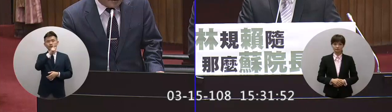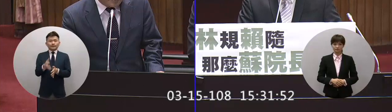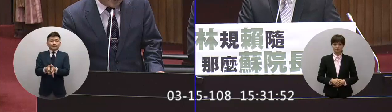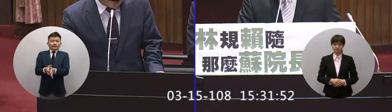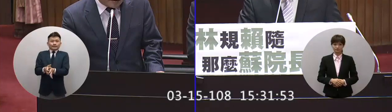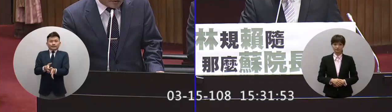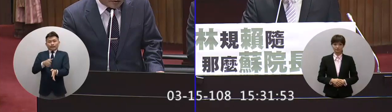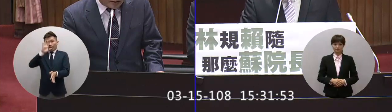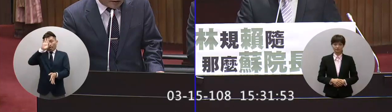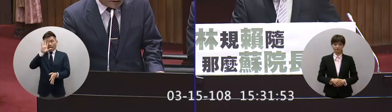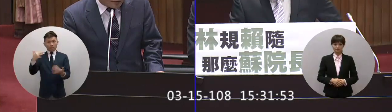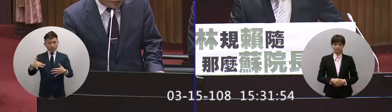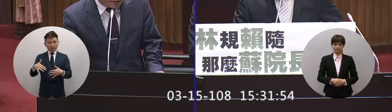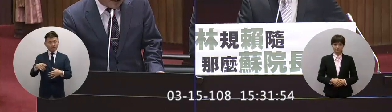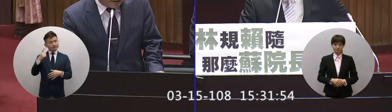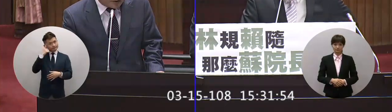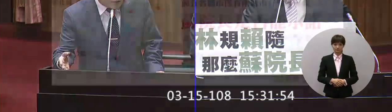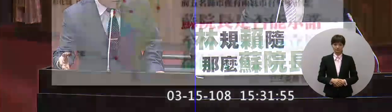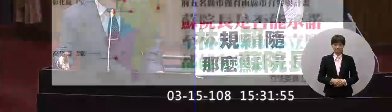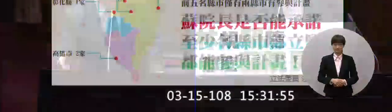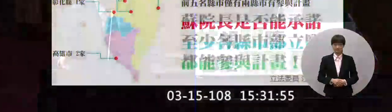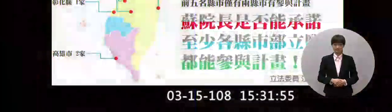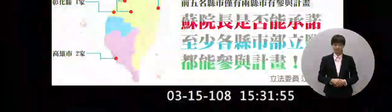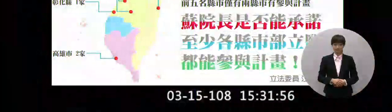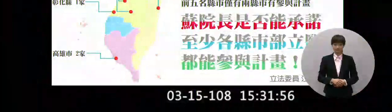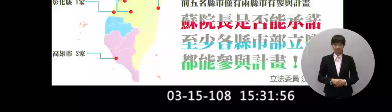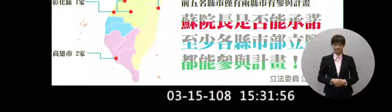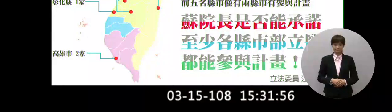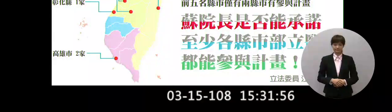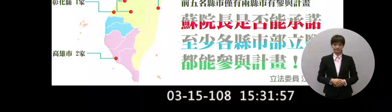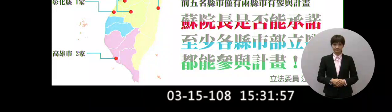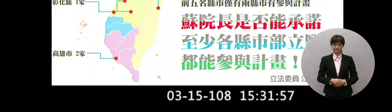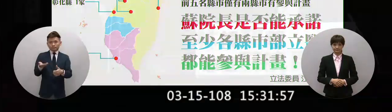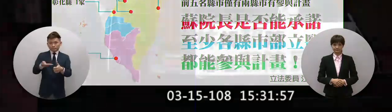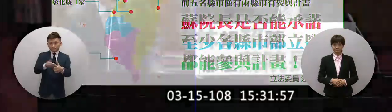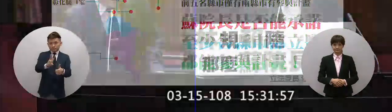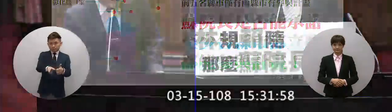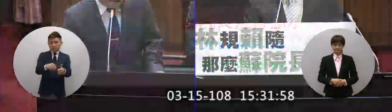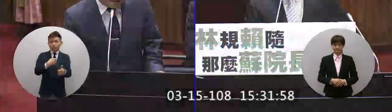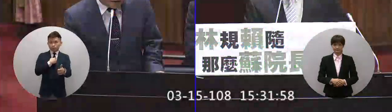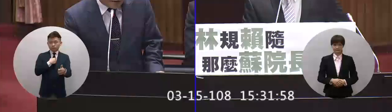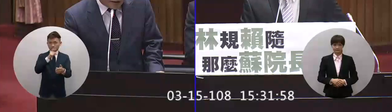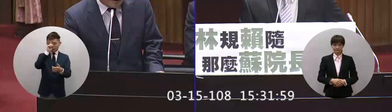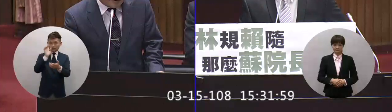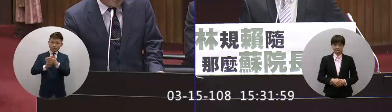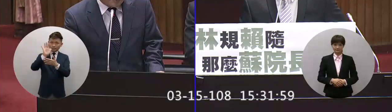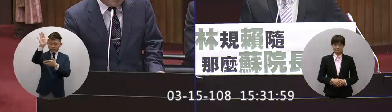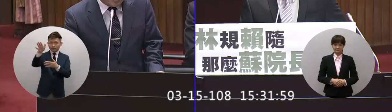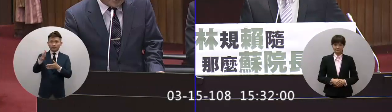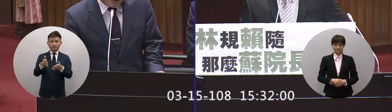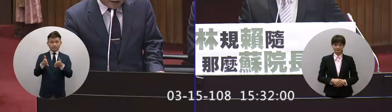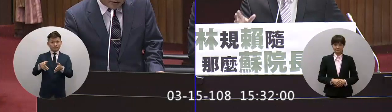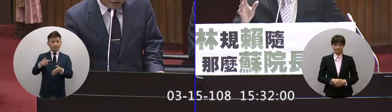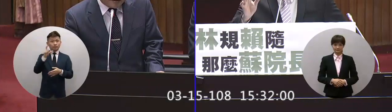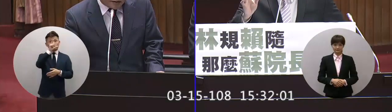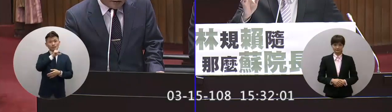问题，所以开始做这样的一个补助。那一方面最重要是要做一个人员的培训培力，希望未来能够因应这样的一